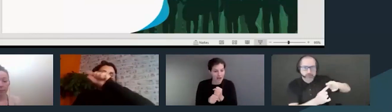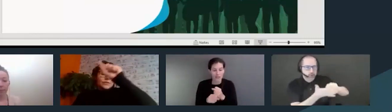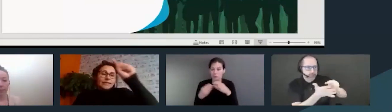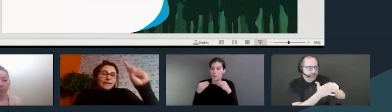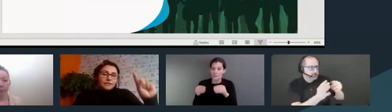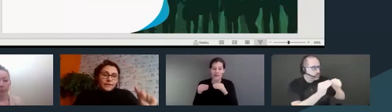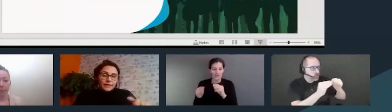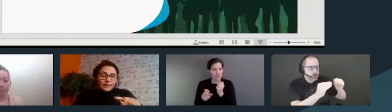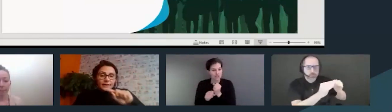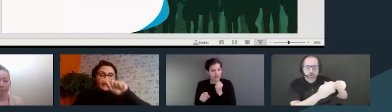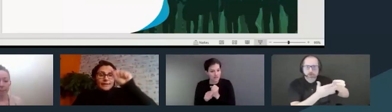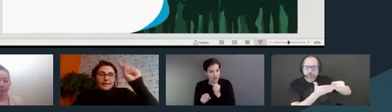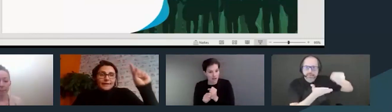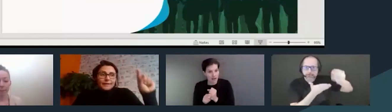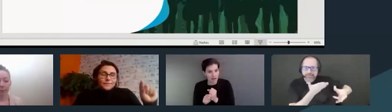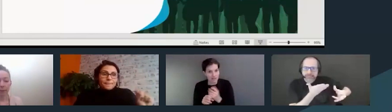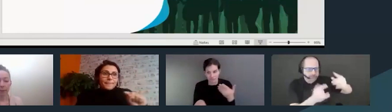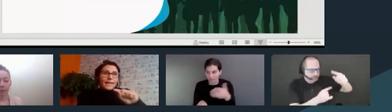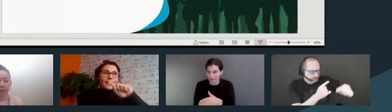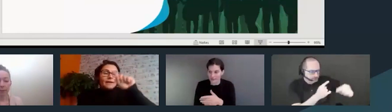qu'ils augmentent.